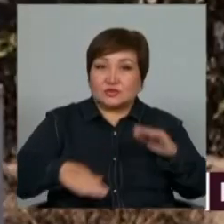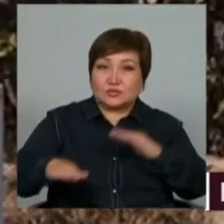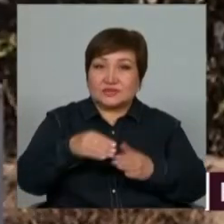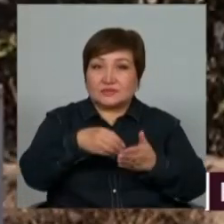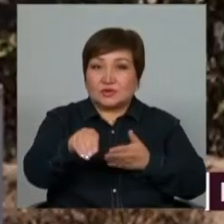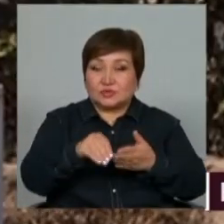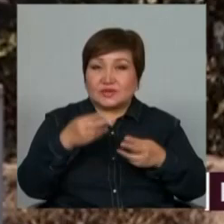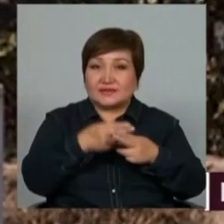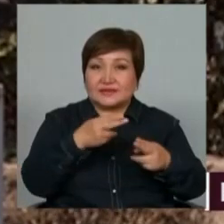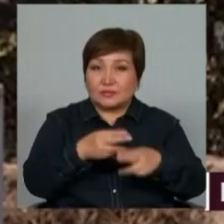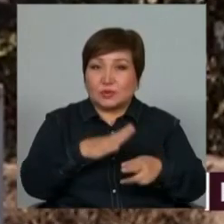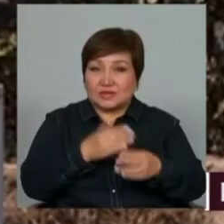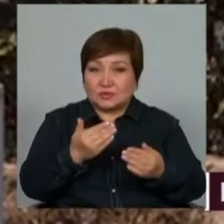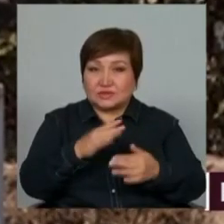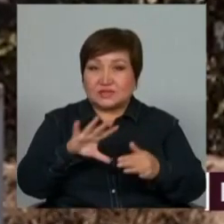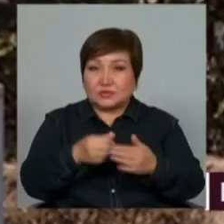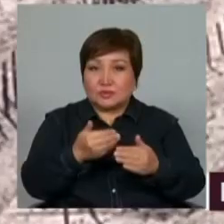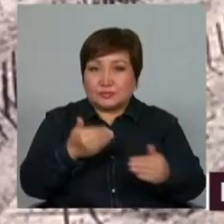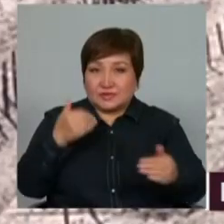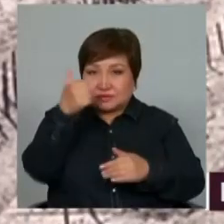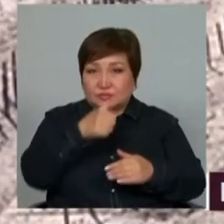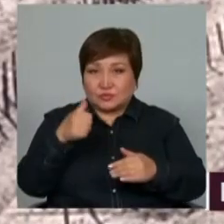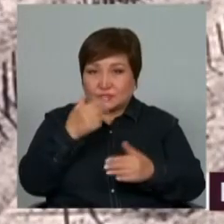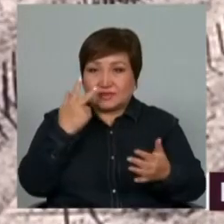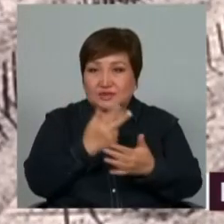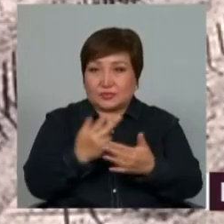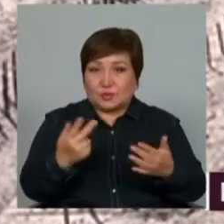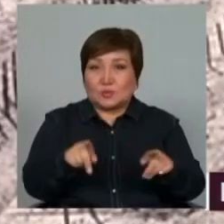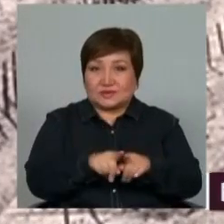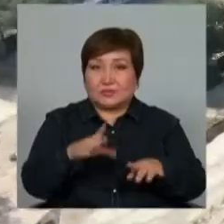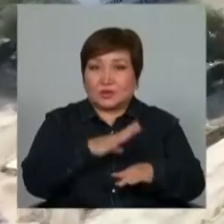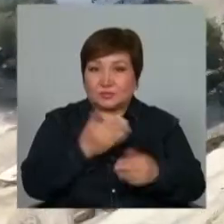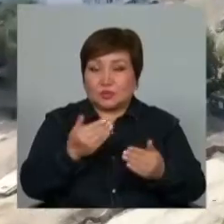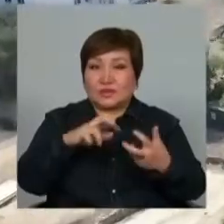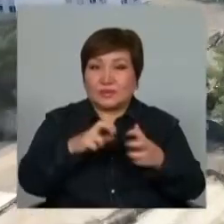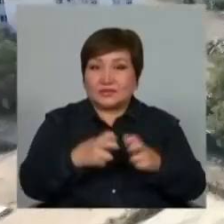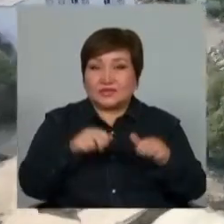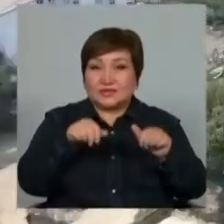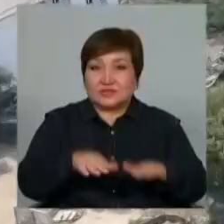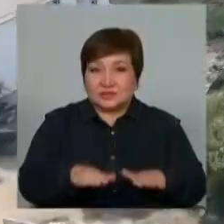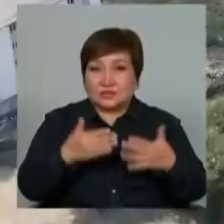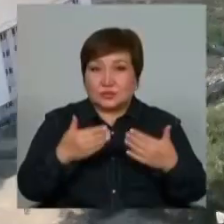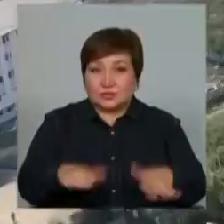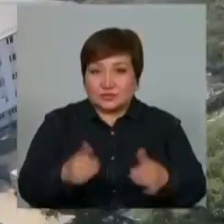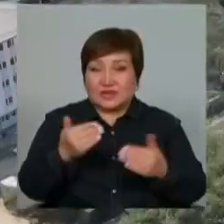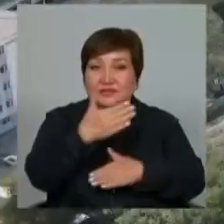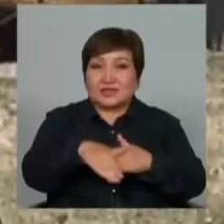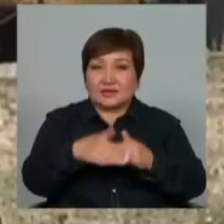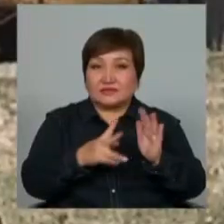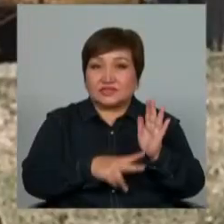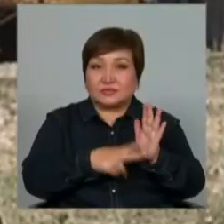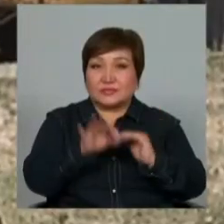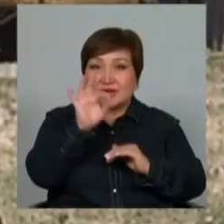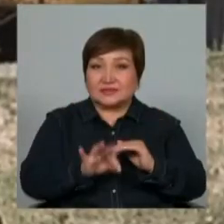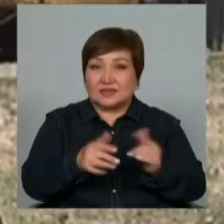кедергі келтірген еді. Ал осыдан тура бір жыл бұрынғы кейпі осындай болған. Бүгінде мәселе шешімін тауып, қазір даңғыл 70%-ға дайын